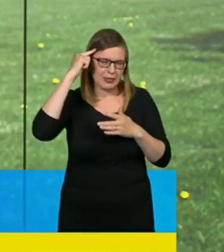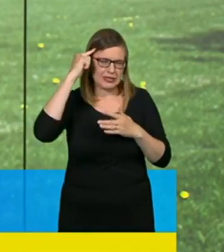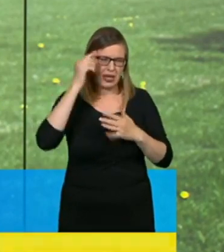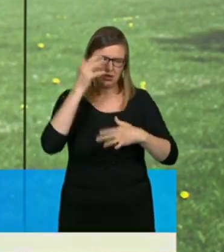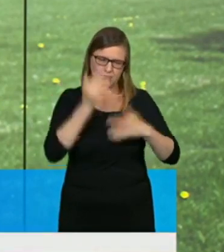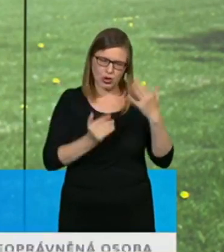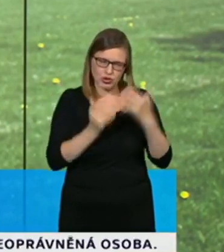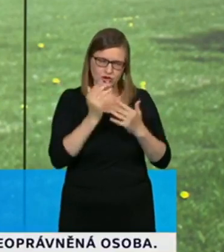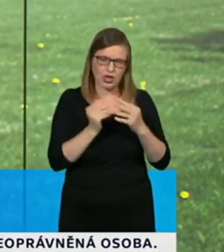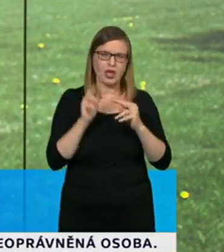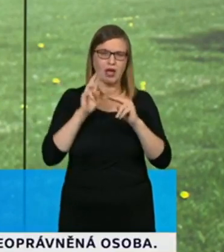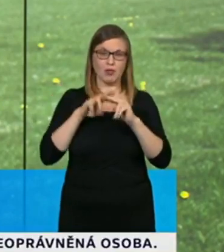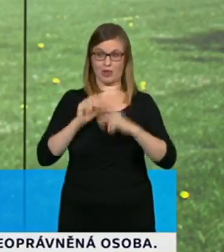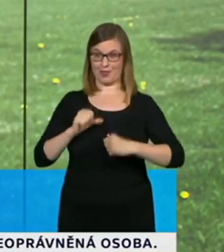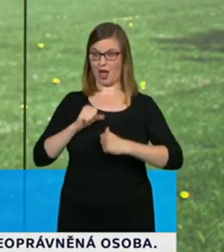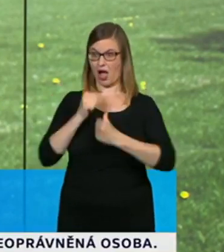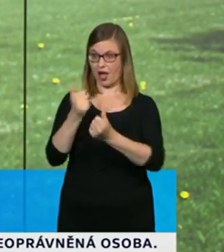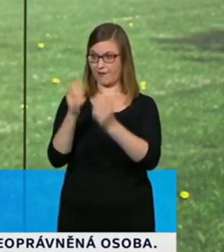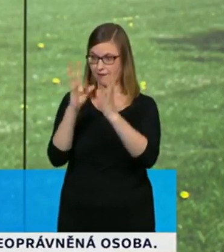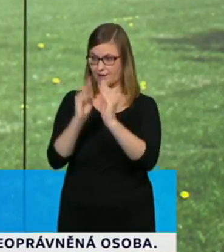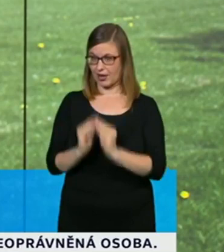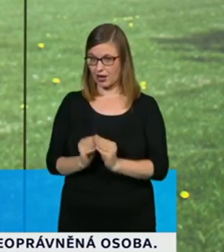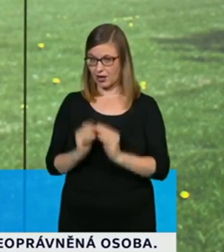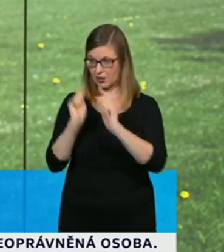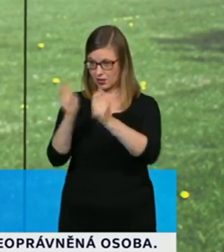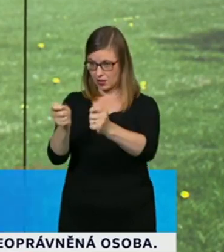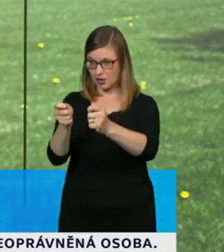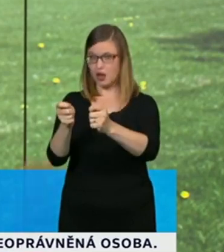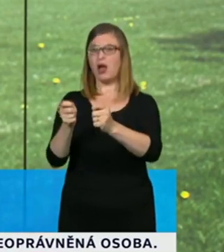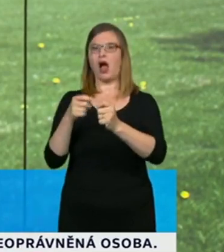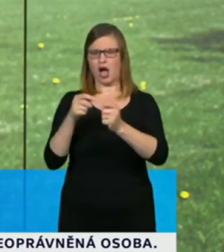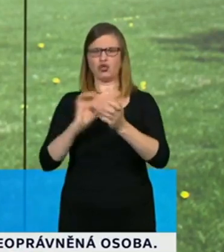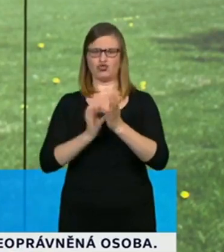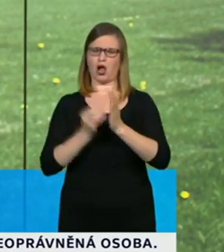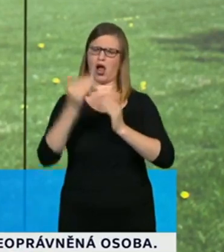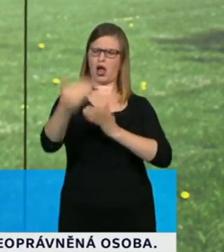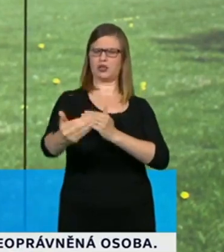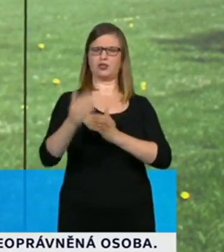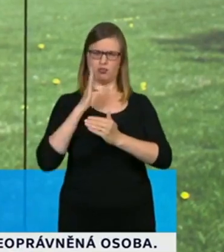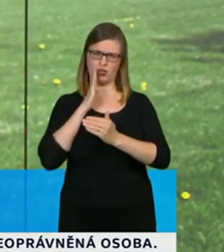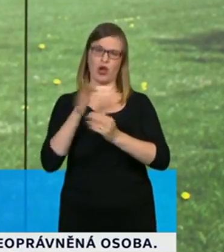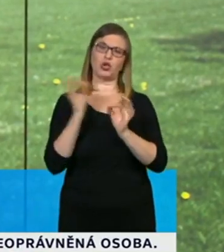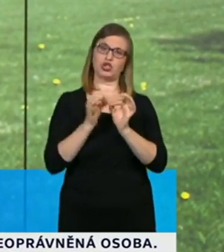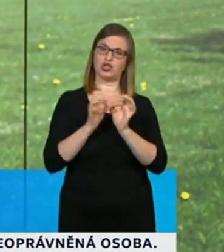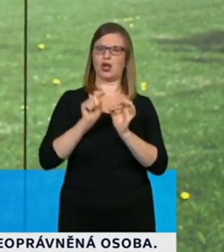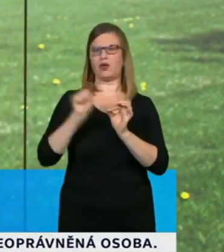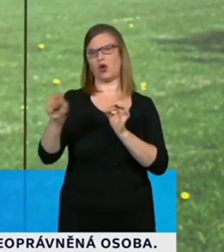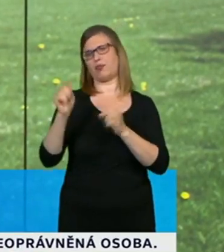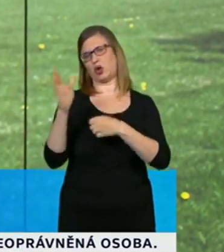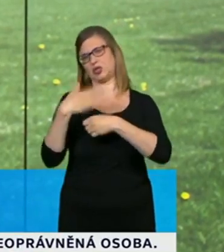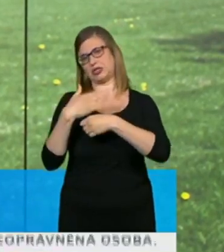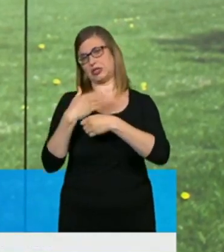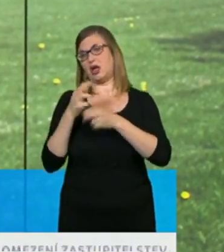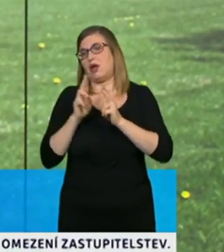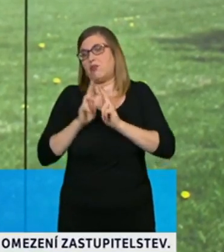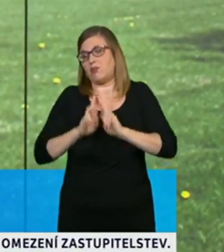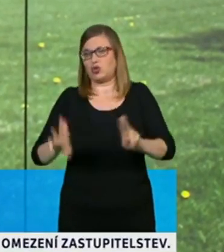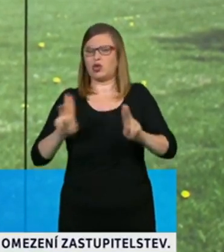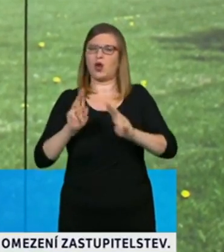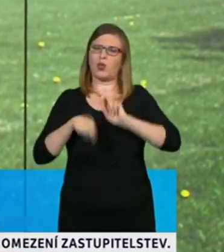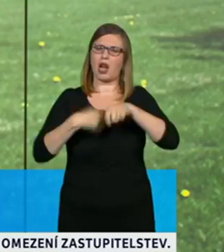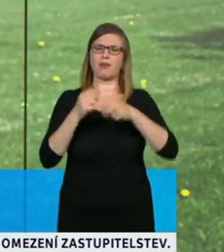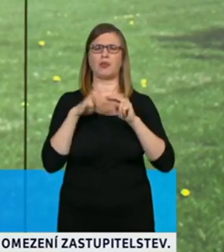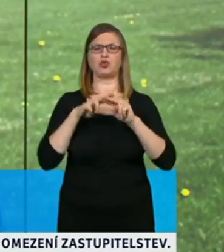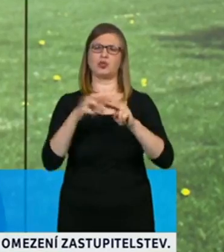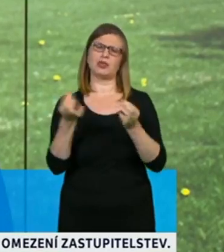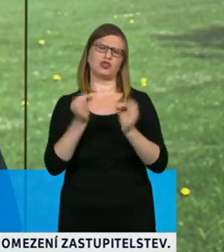já si myslím, že prostě ten prostor tam je dostatečný, možná se bude jednat o zkrácení lhůt, ale prostě jsme v mimořádné situaci